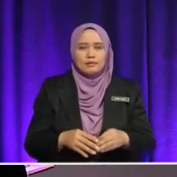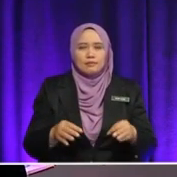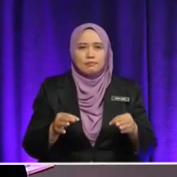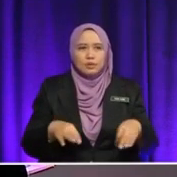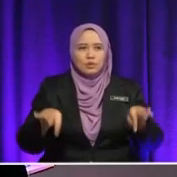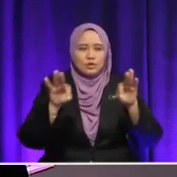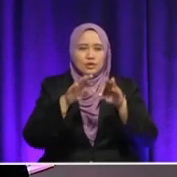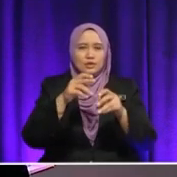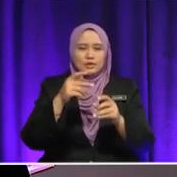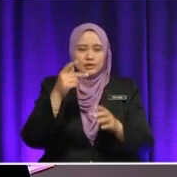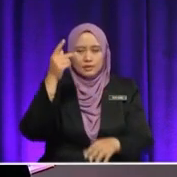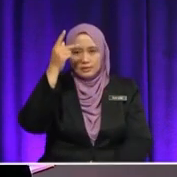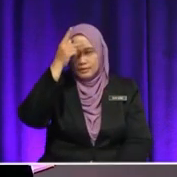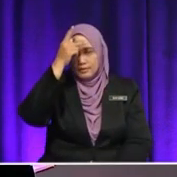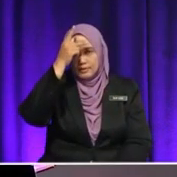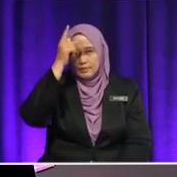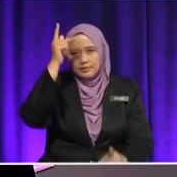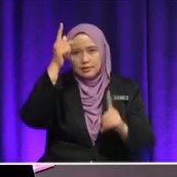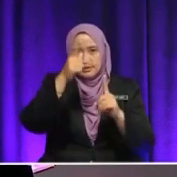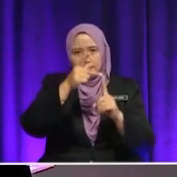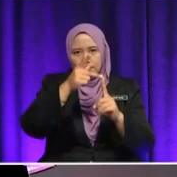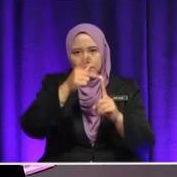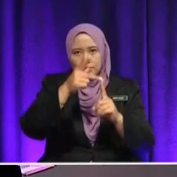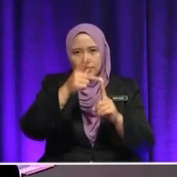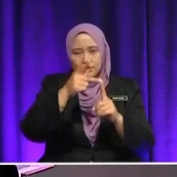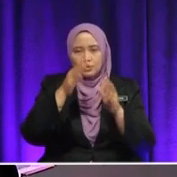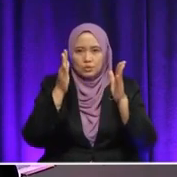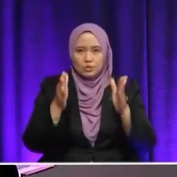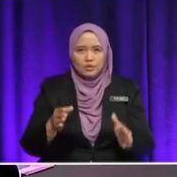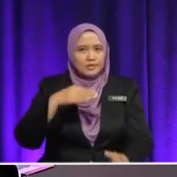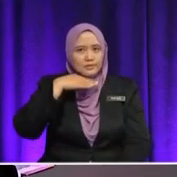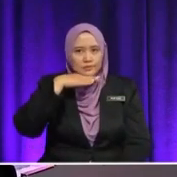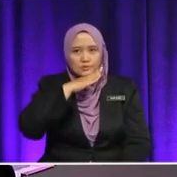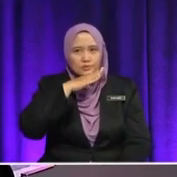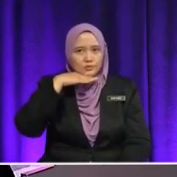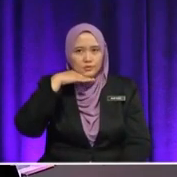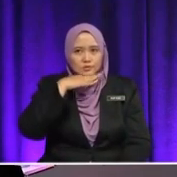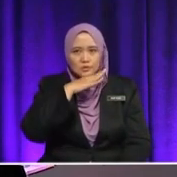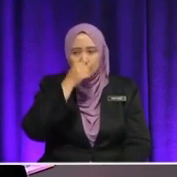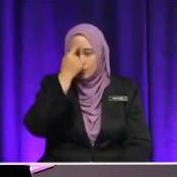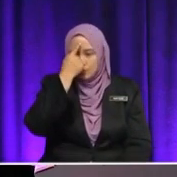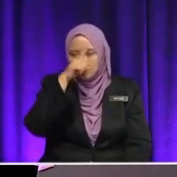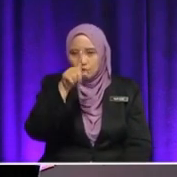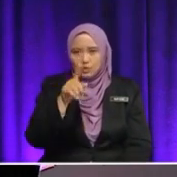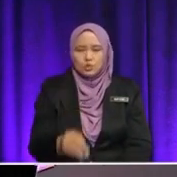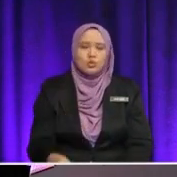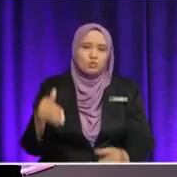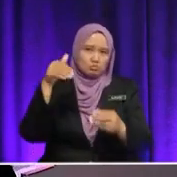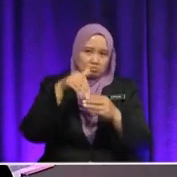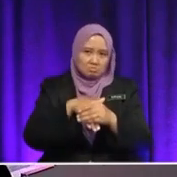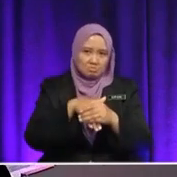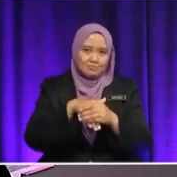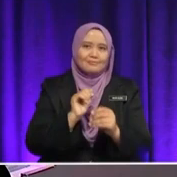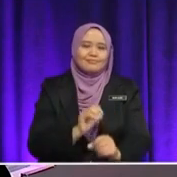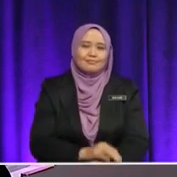Hai generasi akan datang bye jadi abu lilacinus saya boleh tahniah kepada oleh 20 tahun boleh Alhamdulillah halo itu